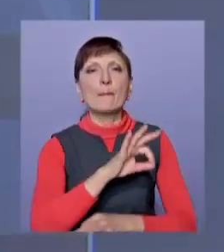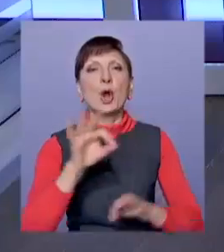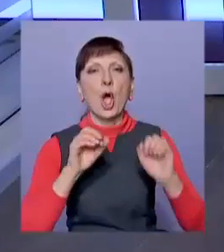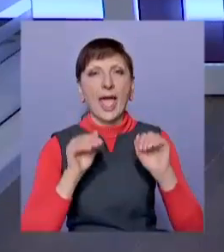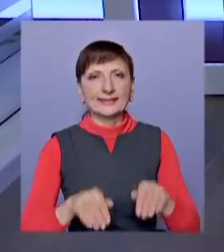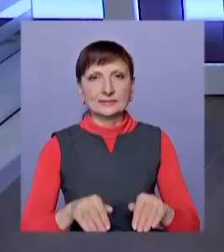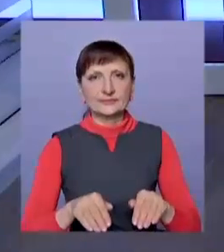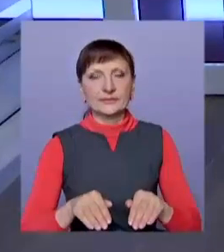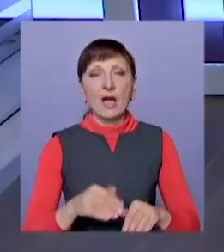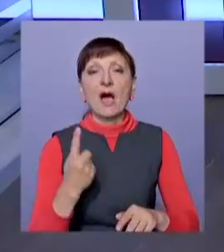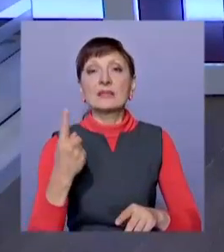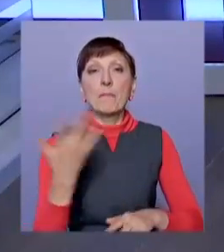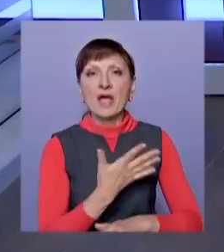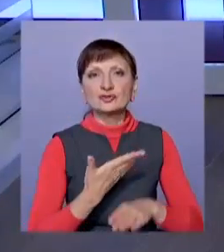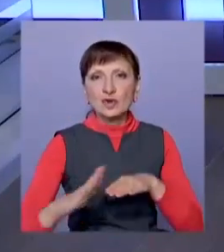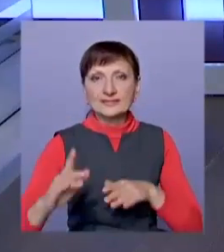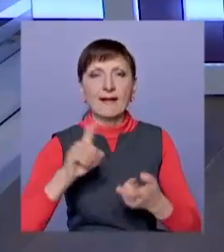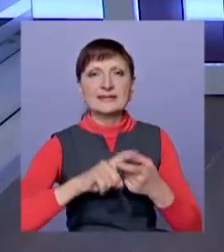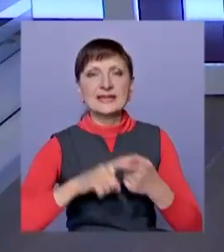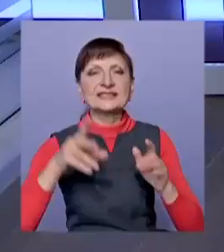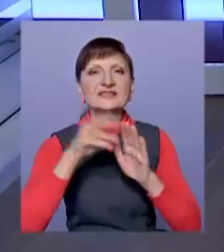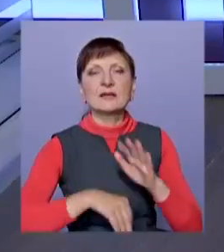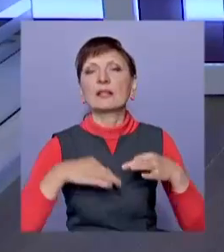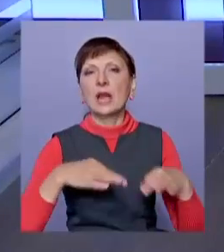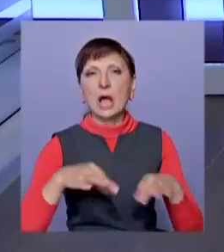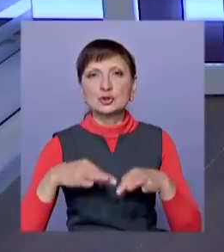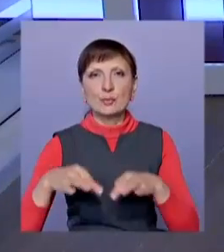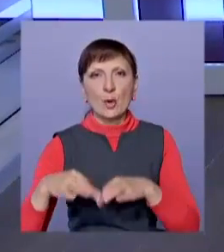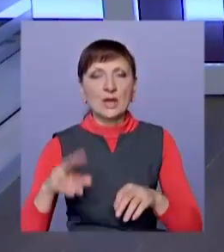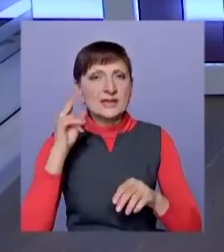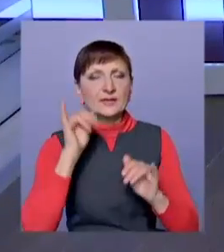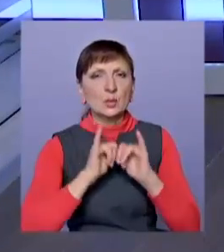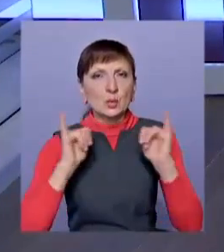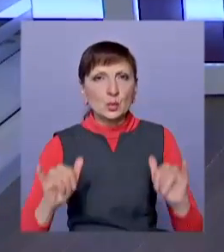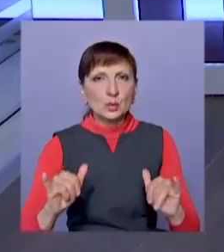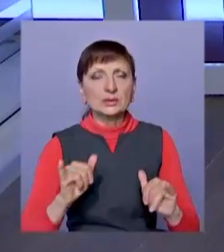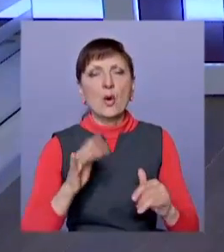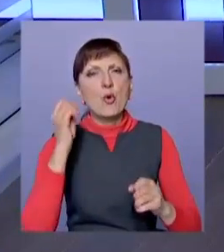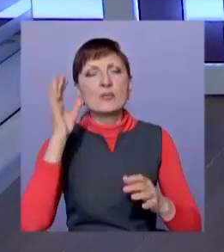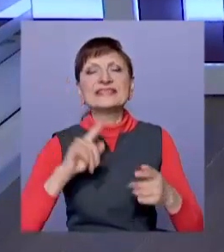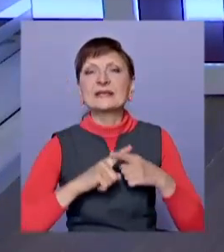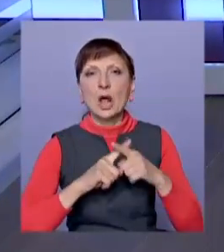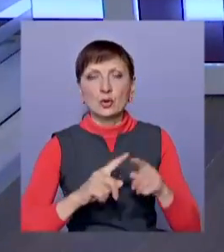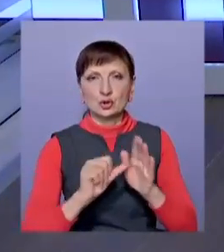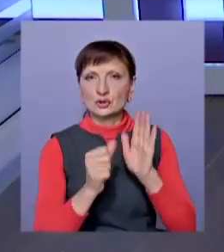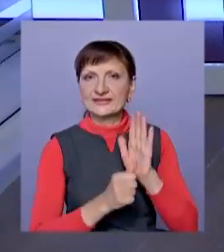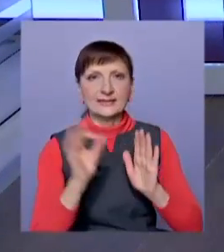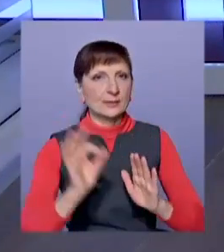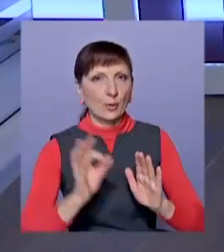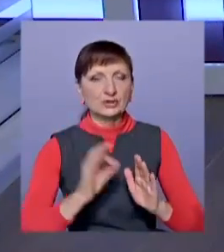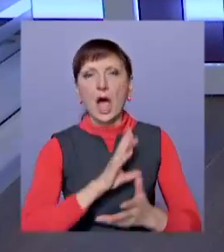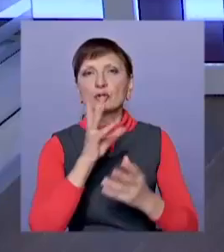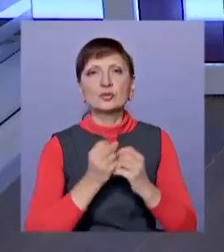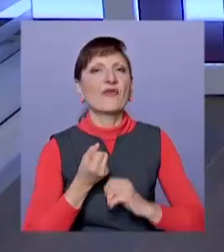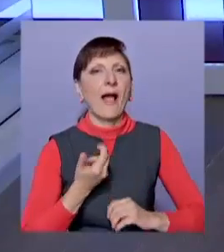проектов-драйверов. Пятая часть из них касается сферы транспорта. Цифровизация и умные технологии занимают 16% от